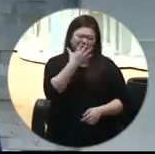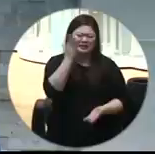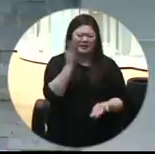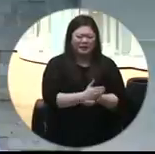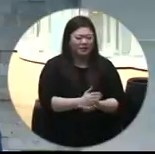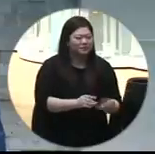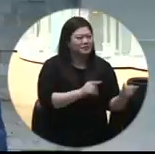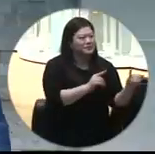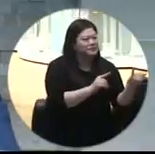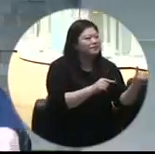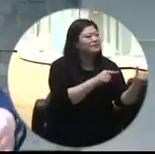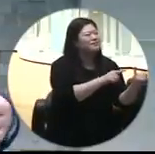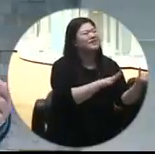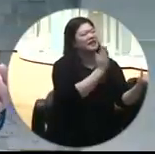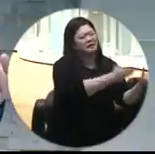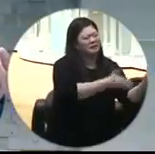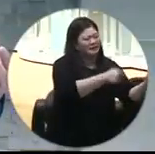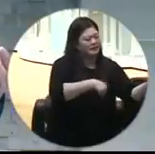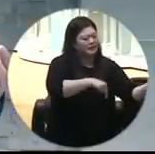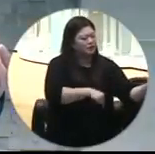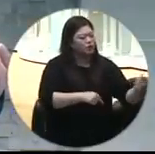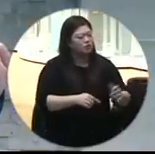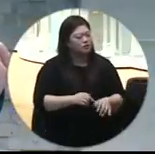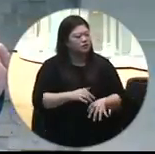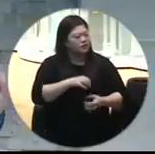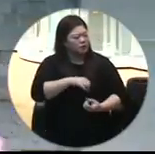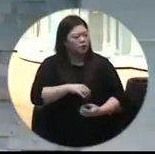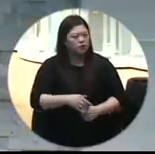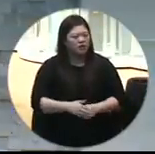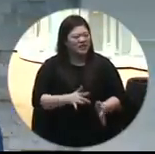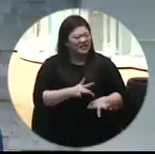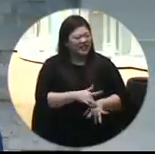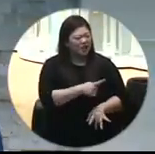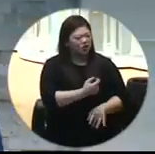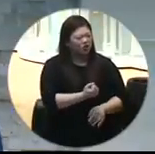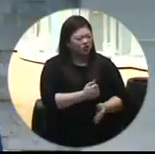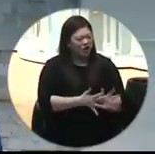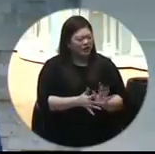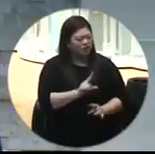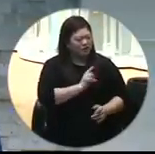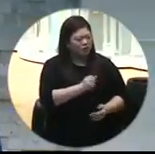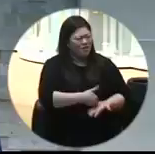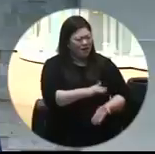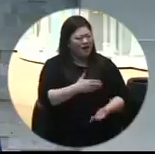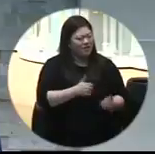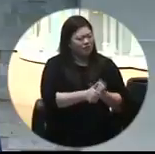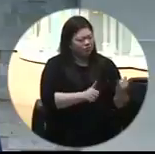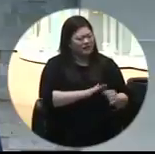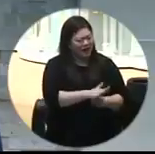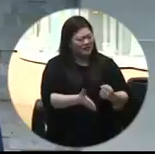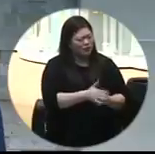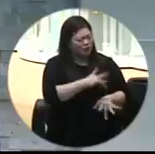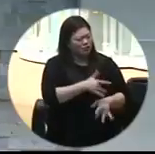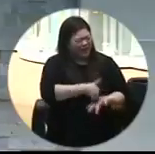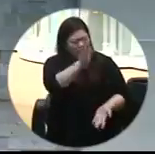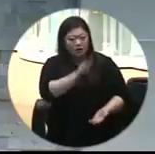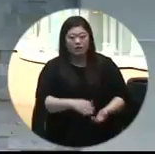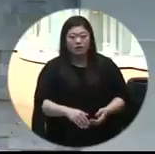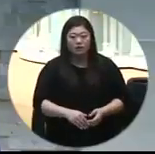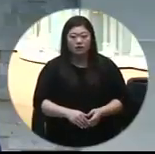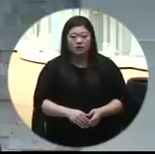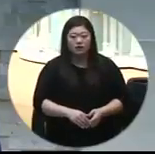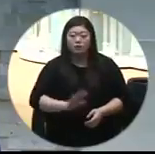마라. 난 더 사랑할 거야! 사랑할 거야! 그럼 나가요. 아멘? 아이고, 이